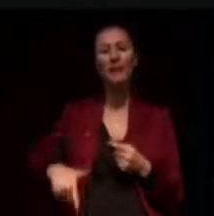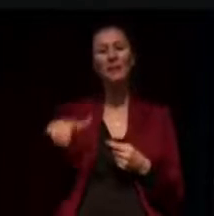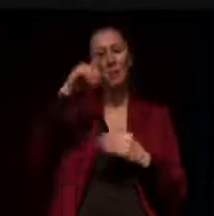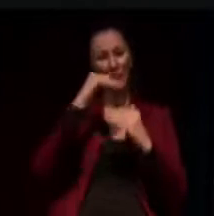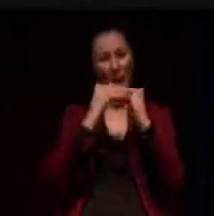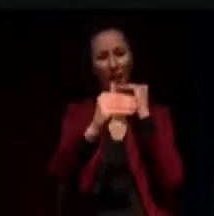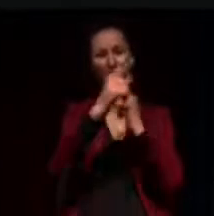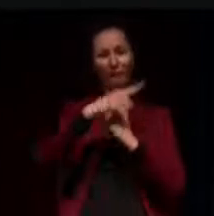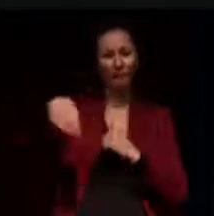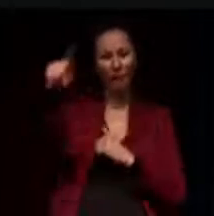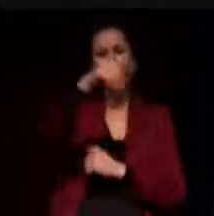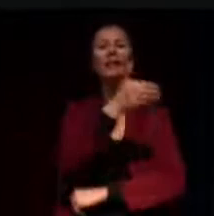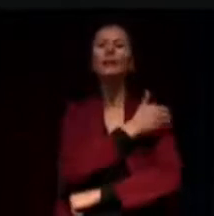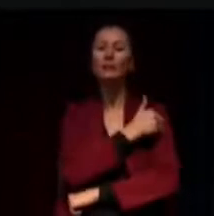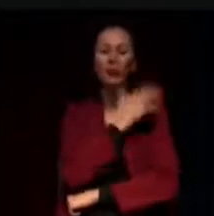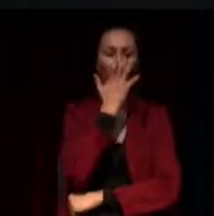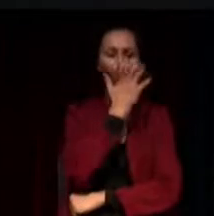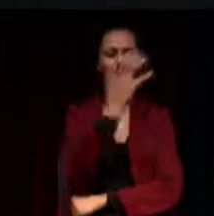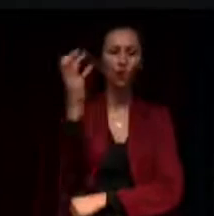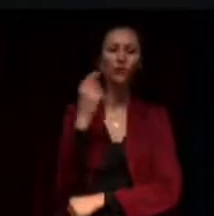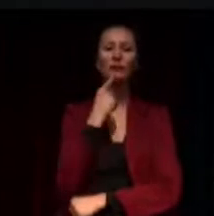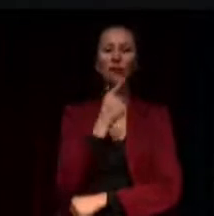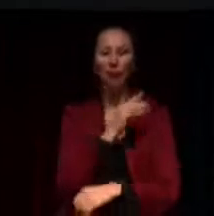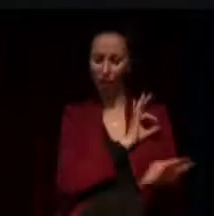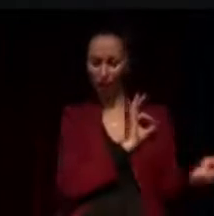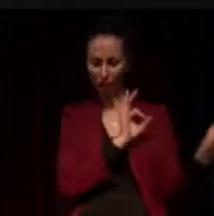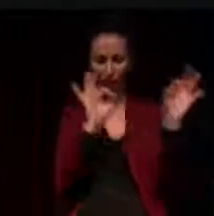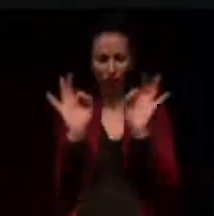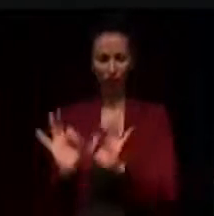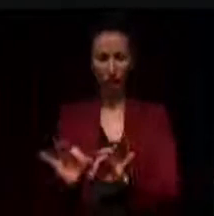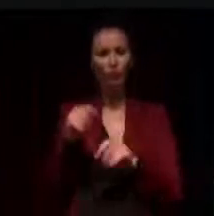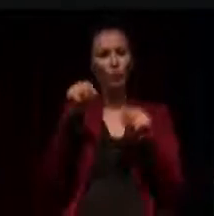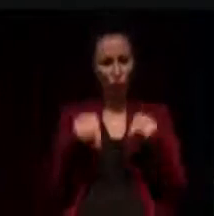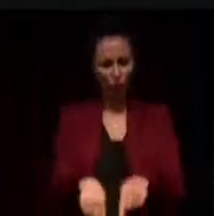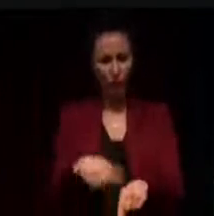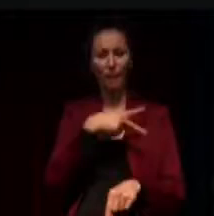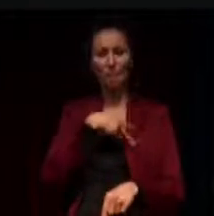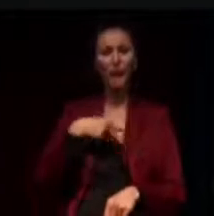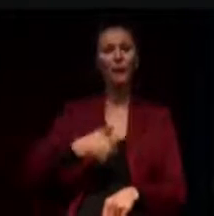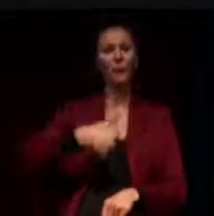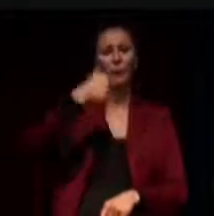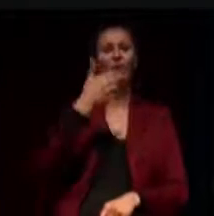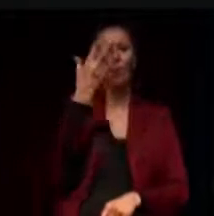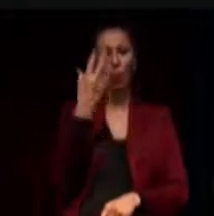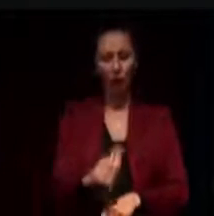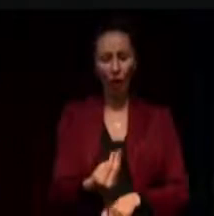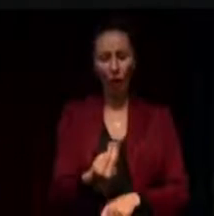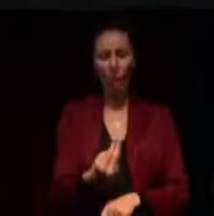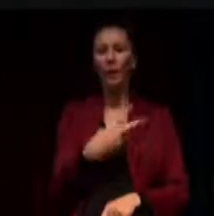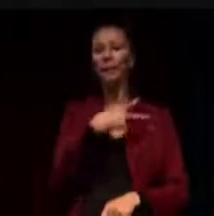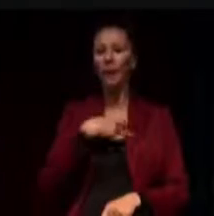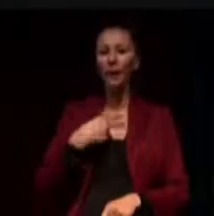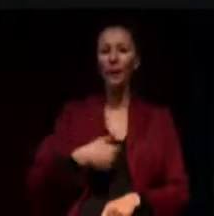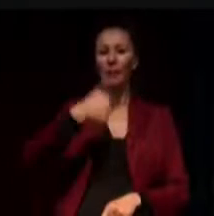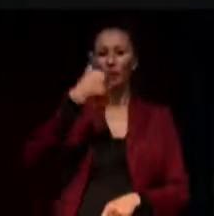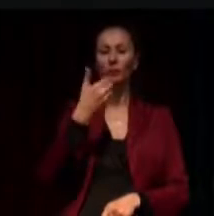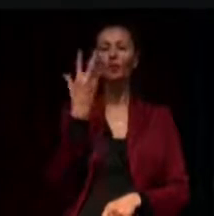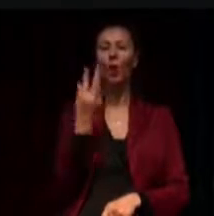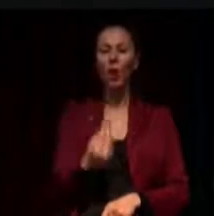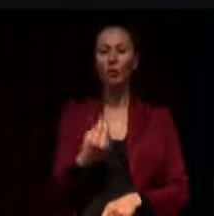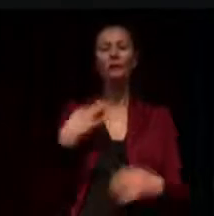İzmirlilere bu noktada hizmet edeceğiz demiş. Bunların tamamını şu anda belediye başkanı olan, belediye başkanımız